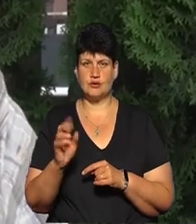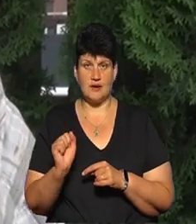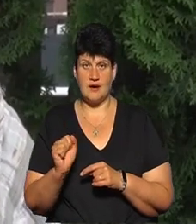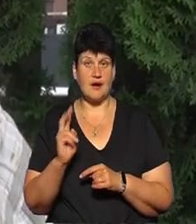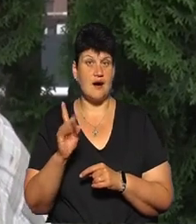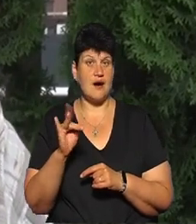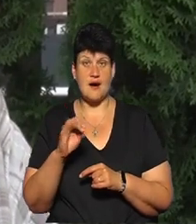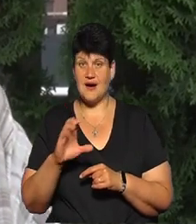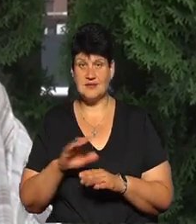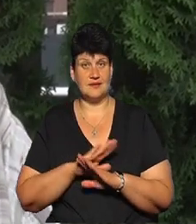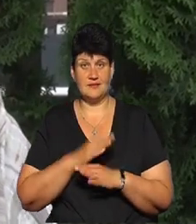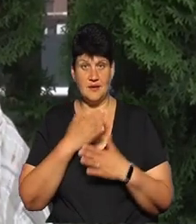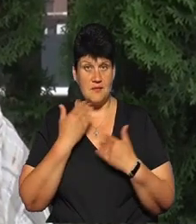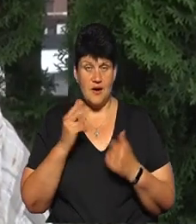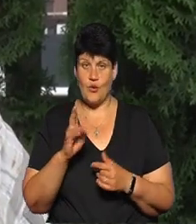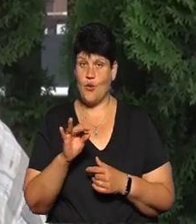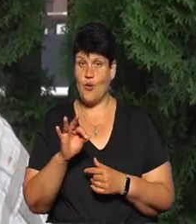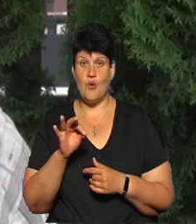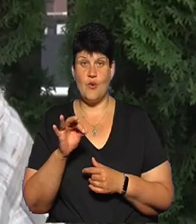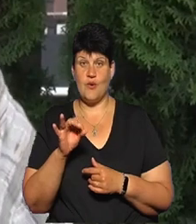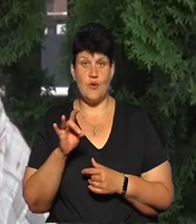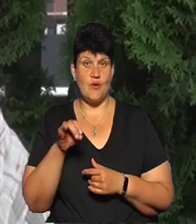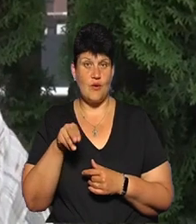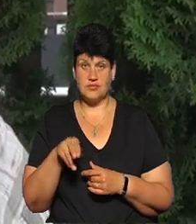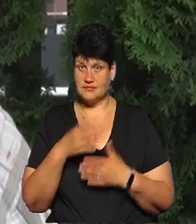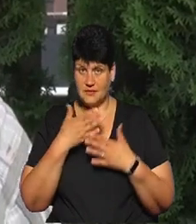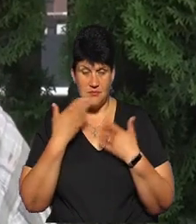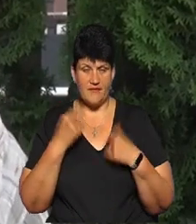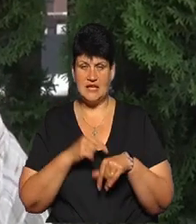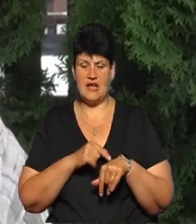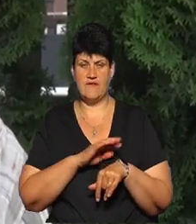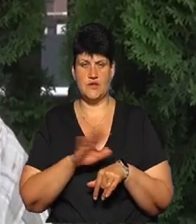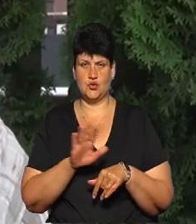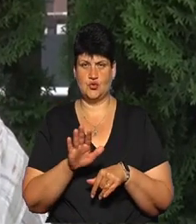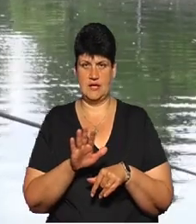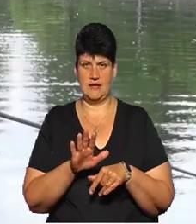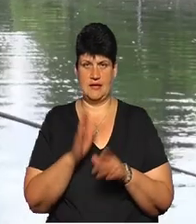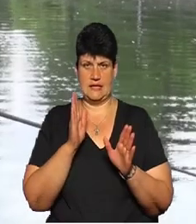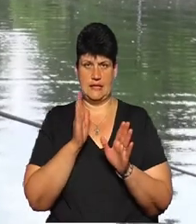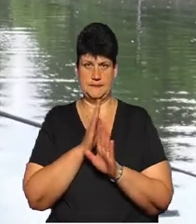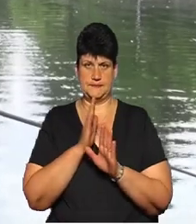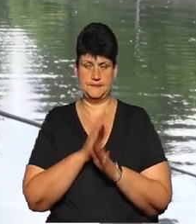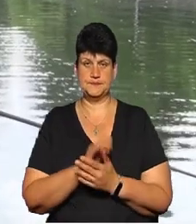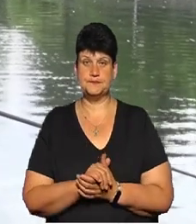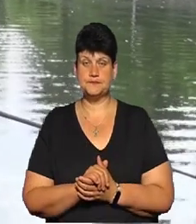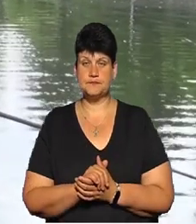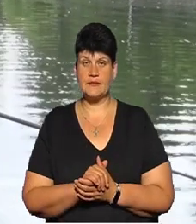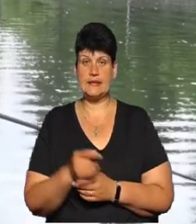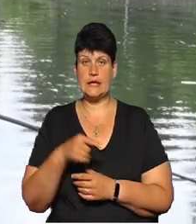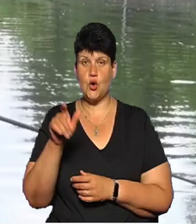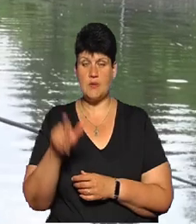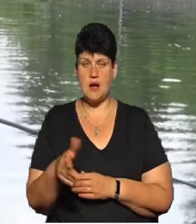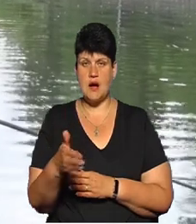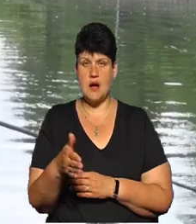загинув, ні один лин, ні один короб, які там внизу на мулі, які не так чутливі до кисню. Тернополянин Микола